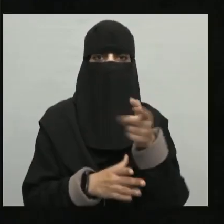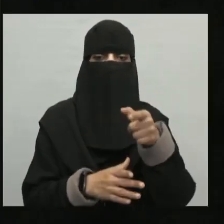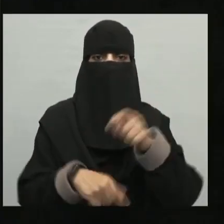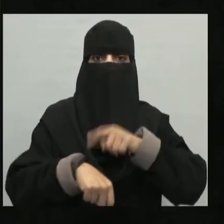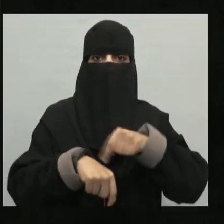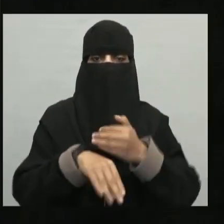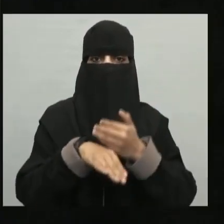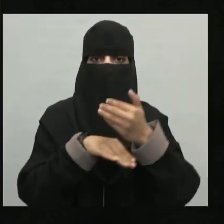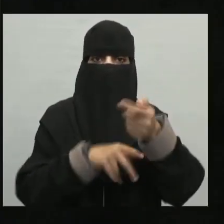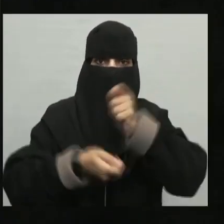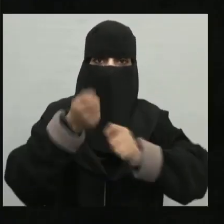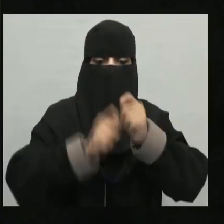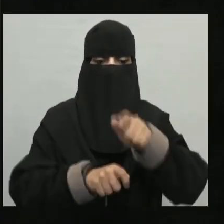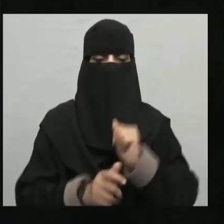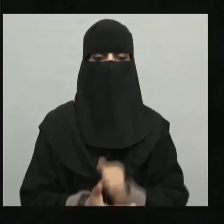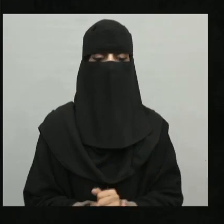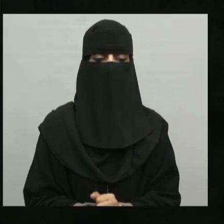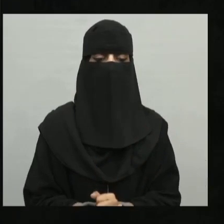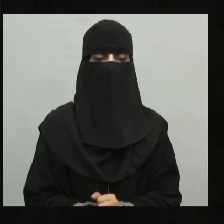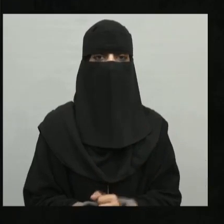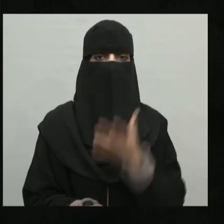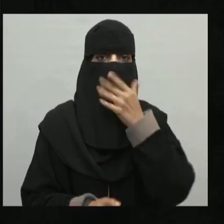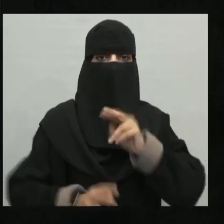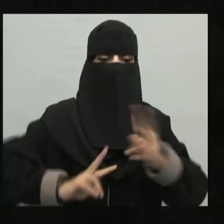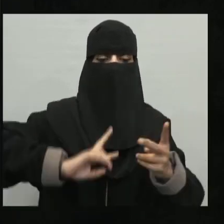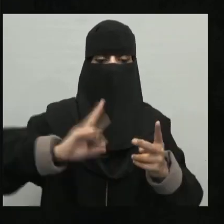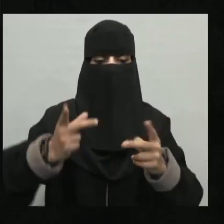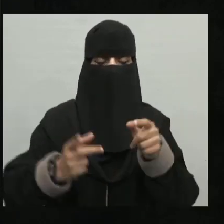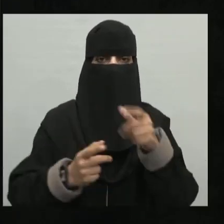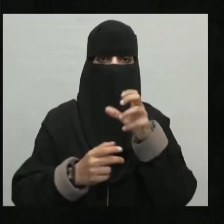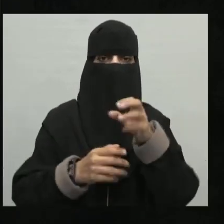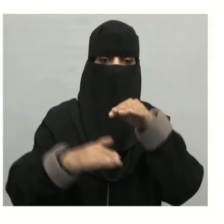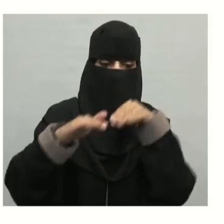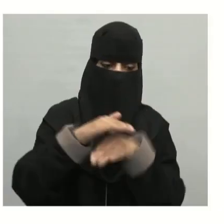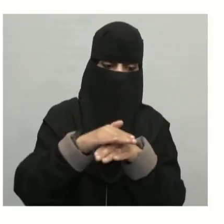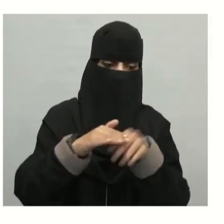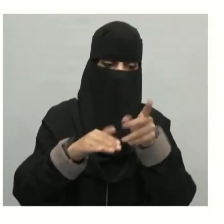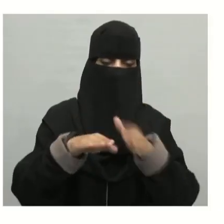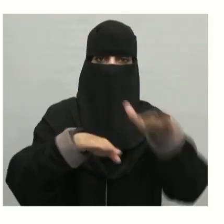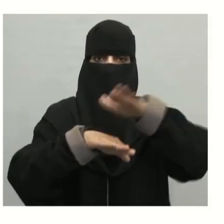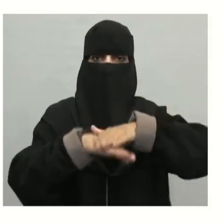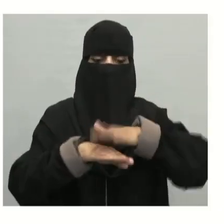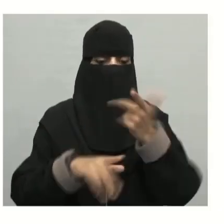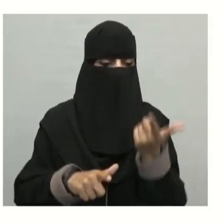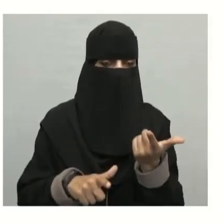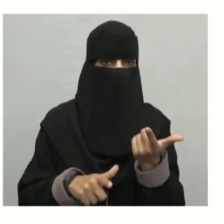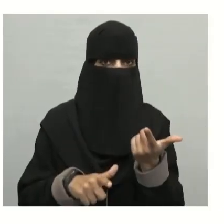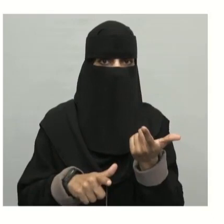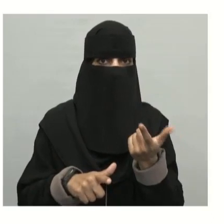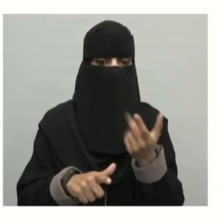اخذت وقتها في التشكل مع وجه الاختلاف بين الصخور الناريه الجوفيه والصخور الناريه السطحيه